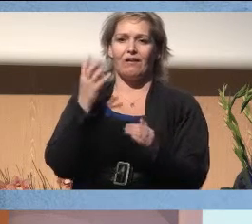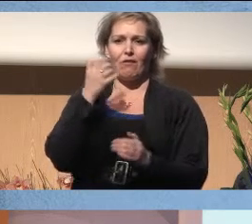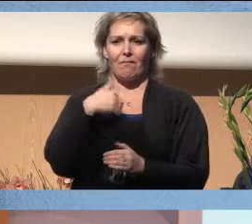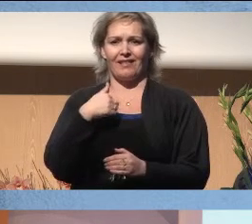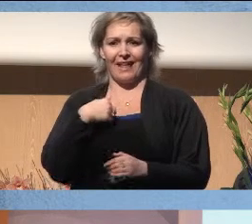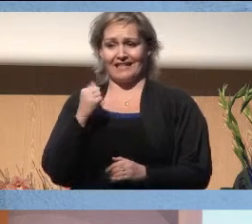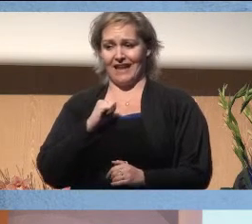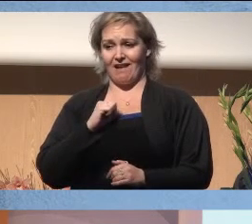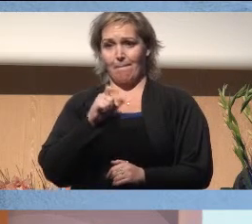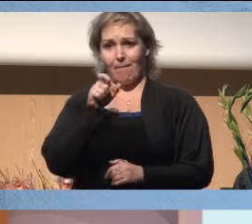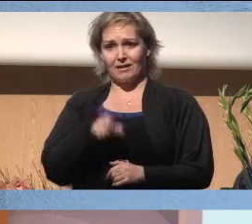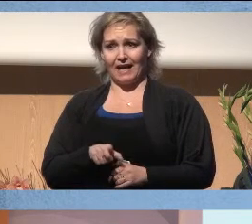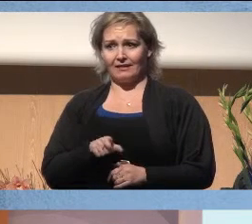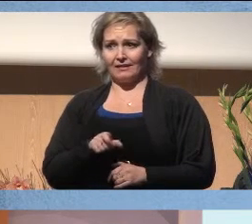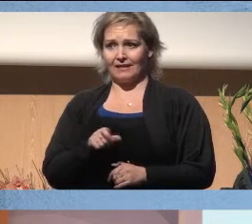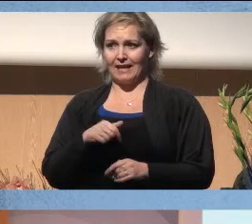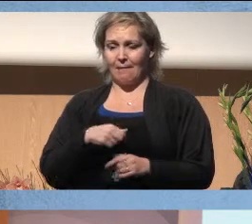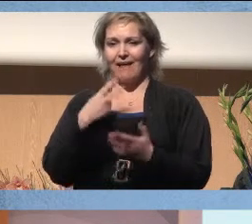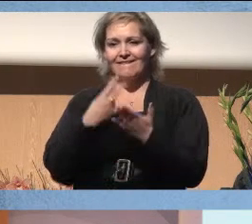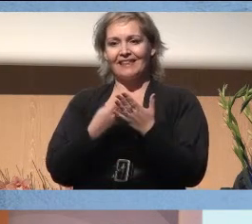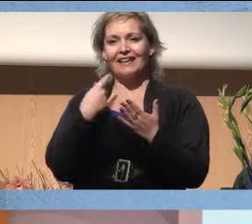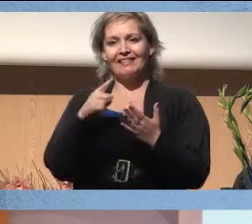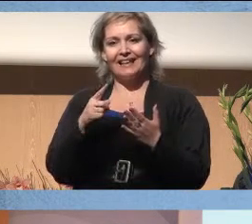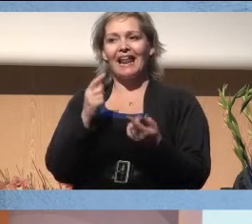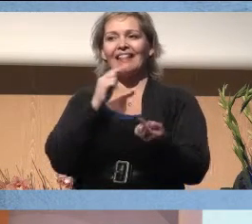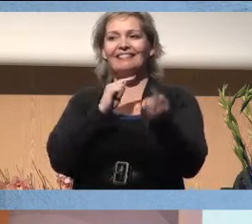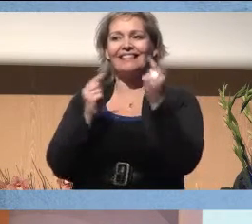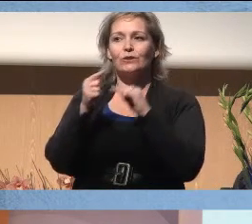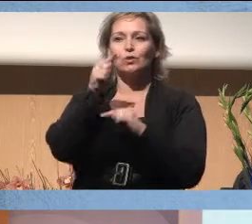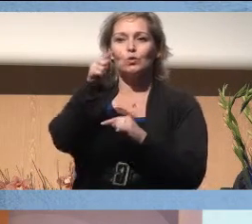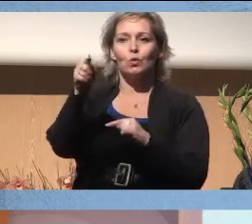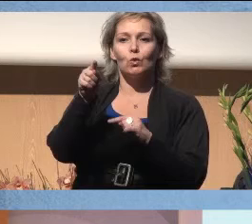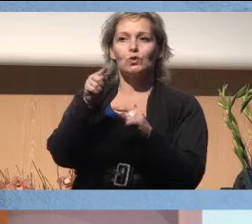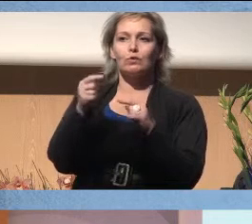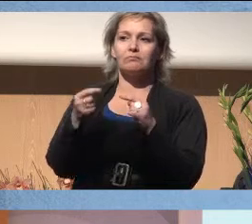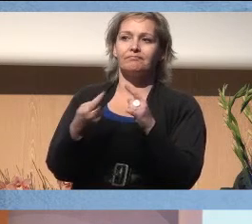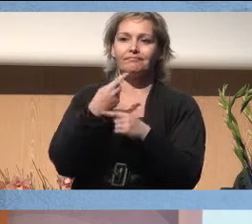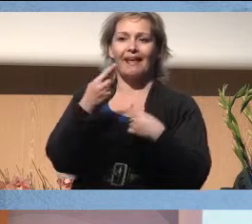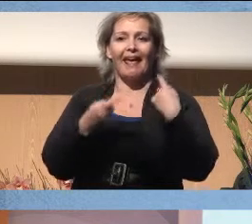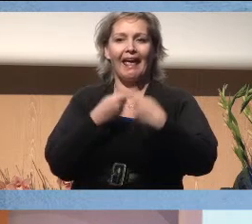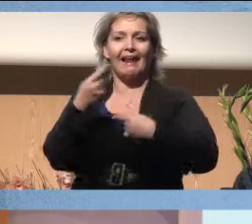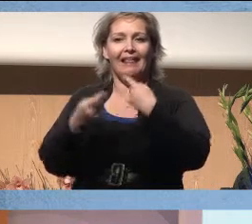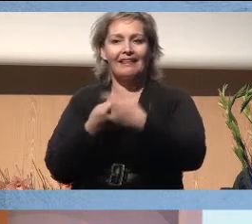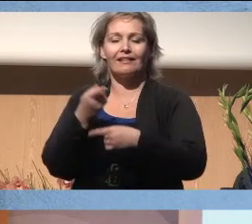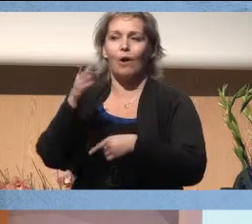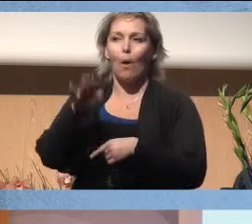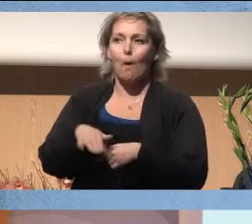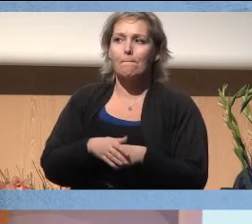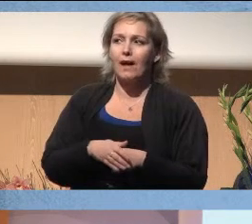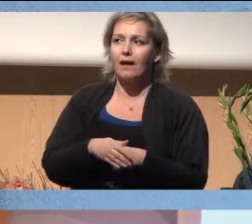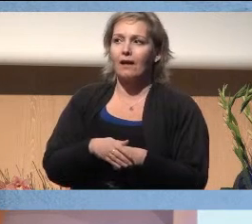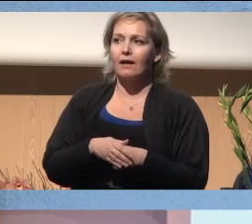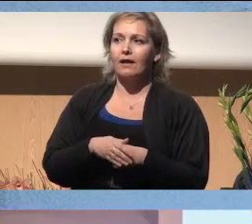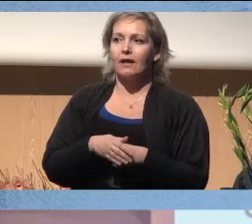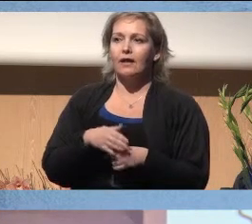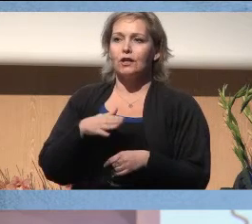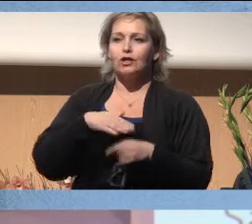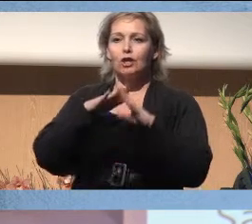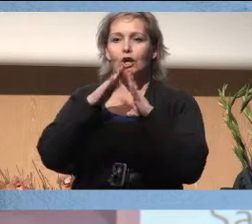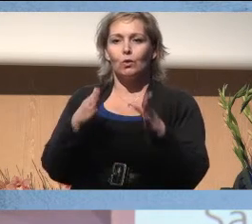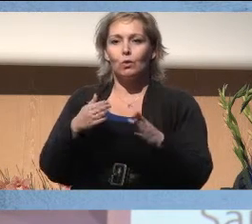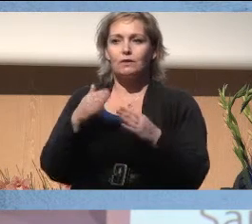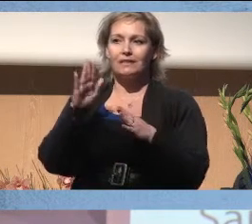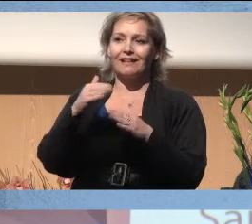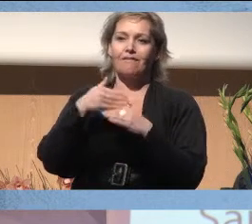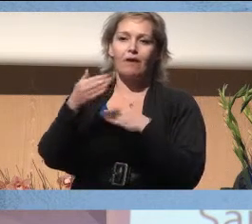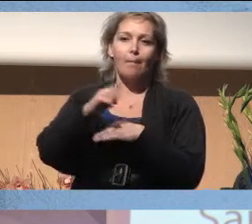når jeg var pasient, så ble jeg vitne til en diskusjon som foregikk hele tiden om sykehusets